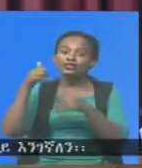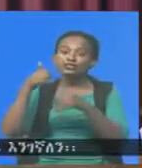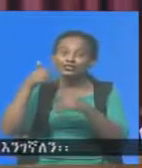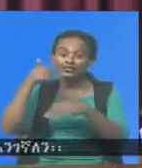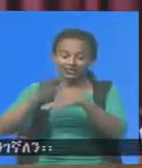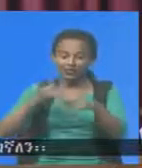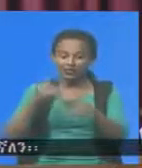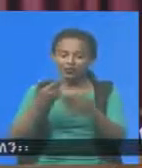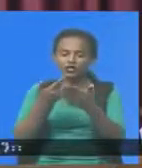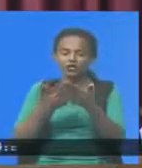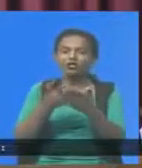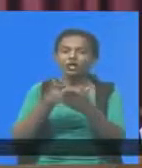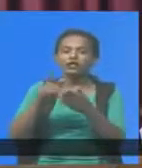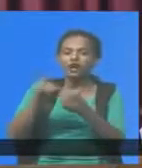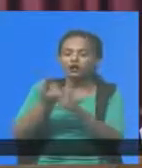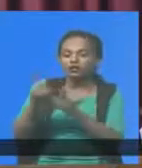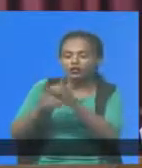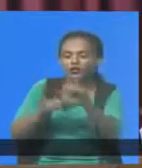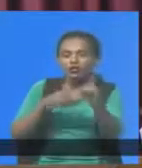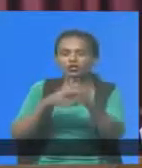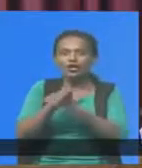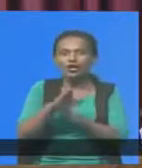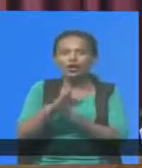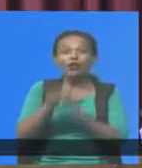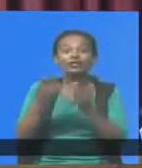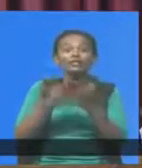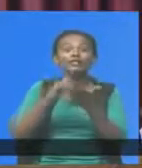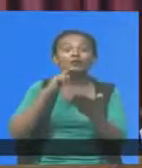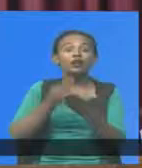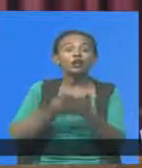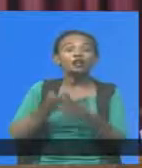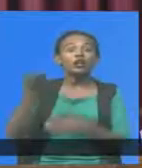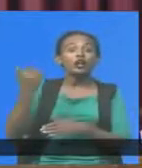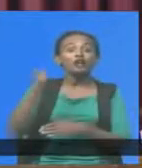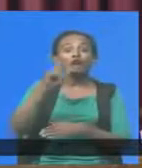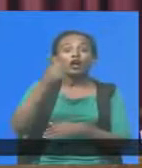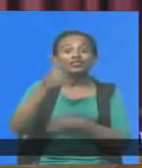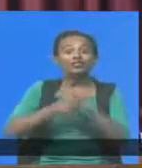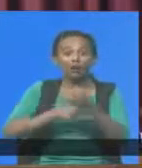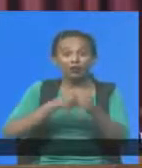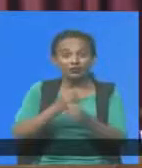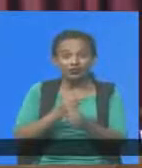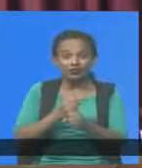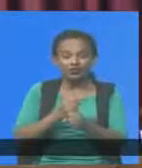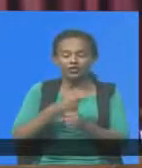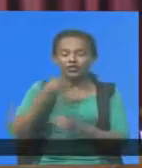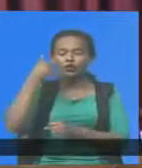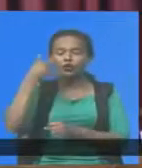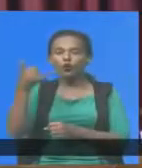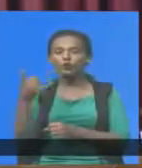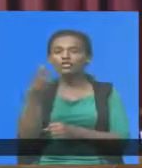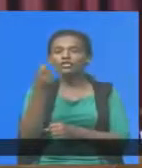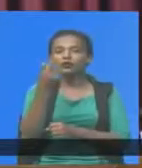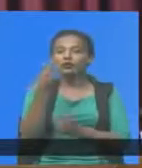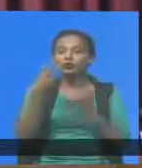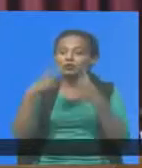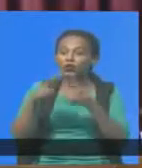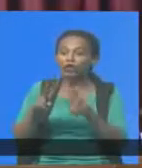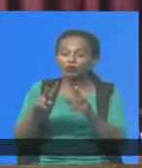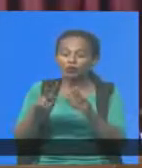ስለገባ ለዚህ ማረጋገጫው ላለፉት 10 አመታት የቴሌኮም ገቢን ብትመለከቱ